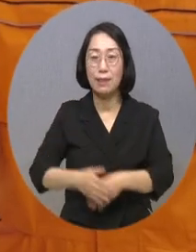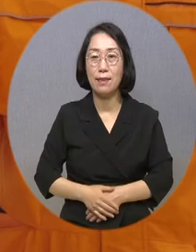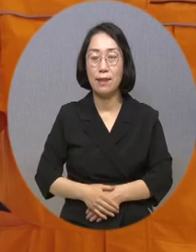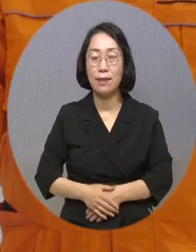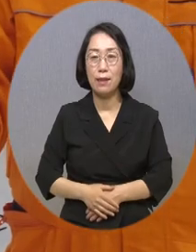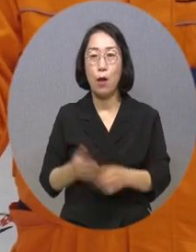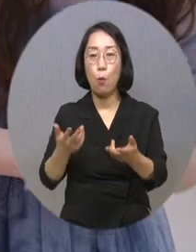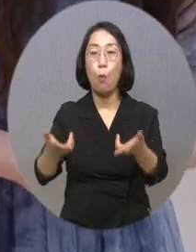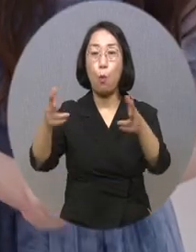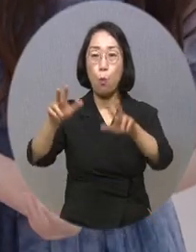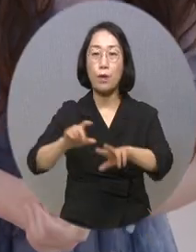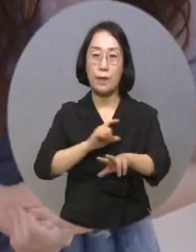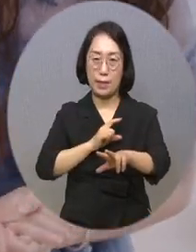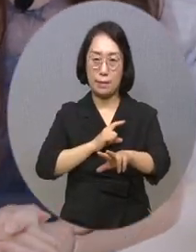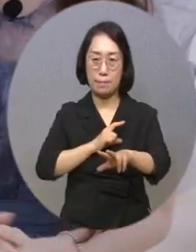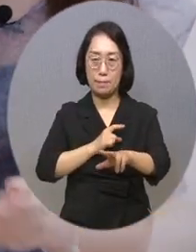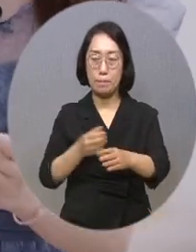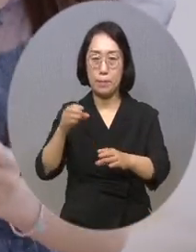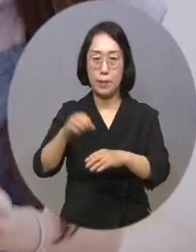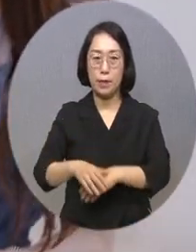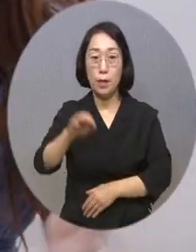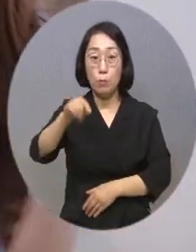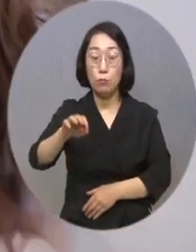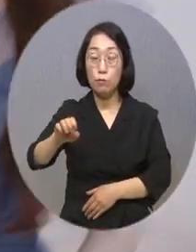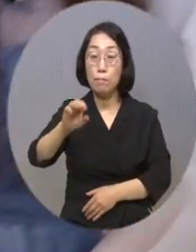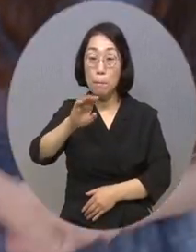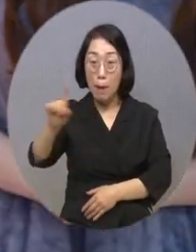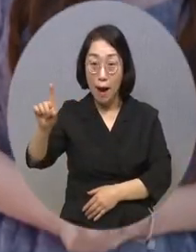무안의 자랑거리는 품바!